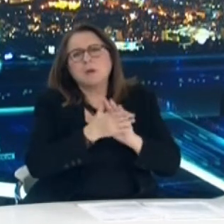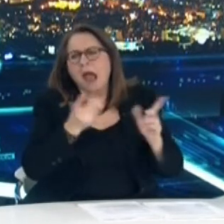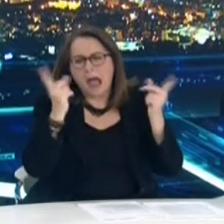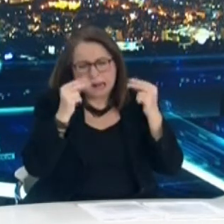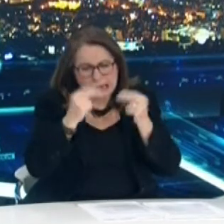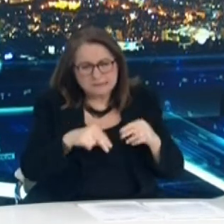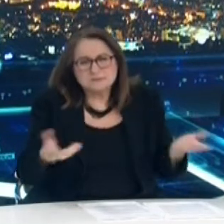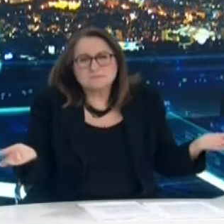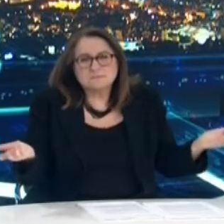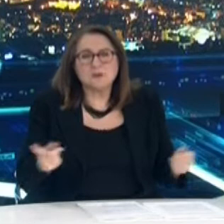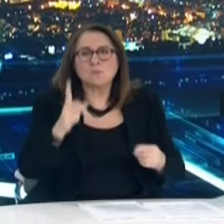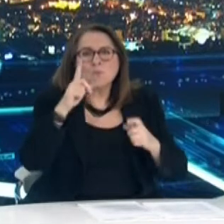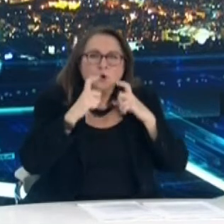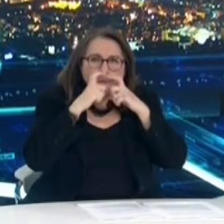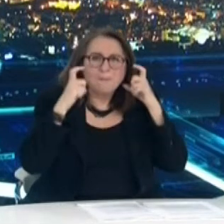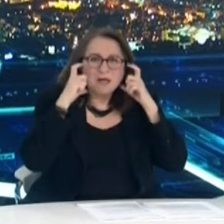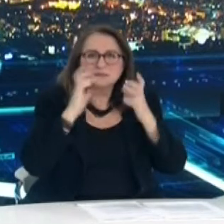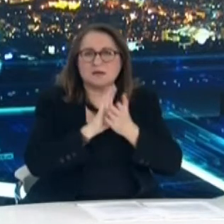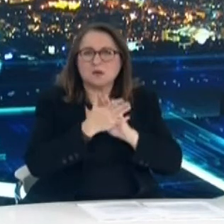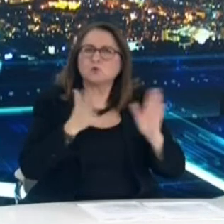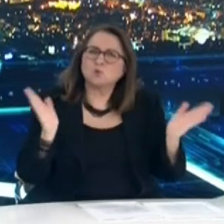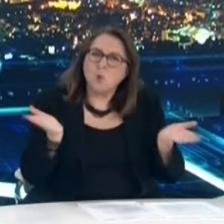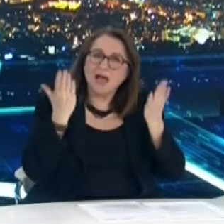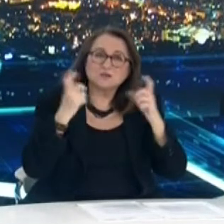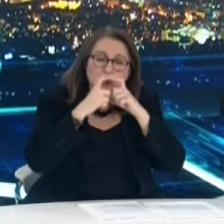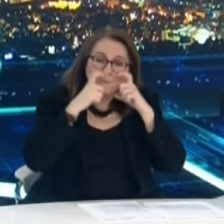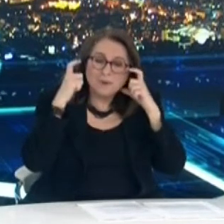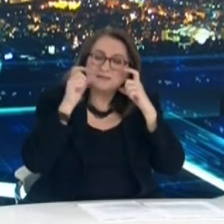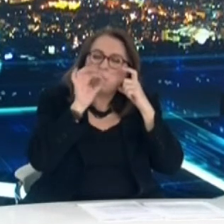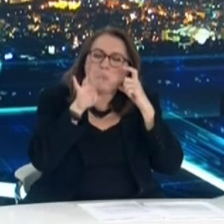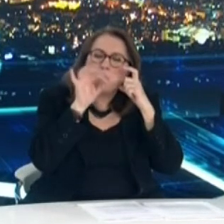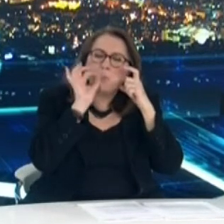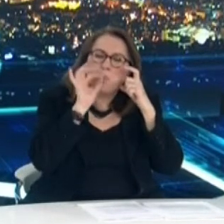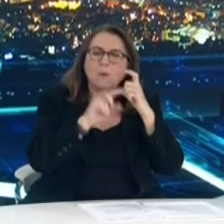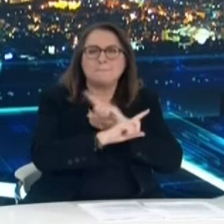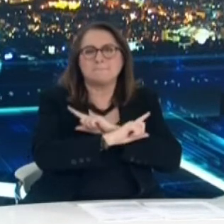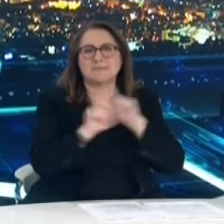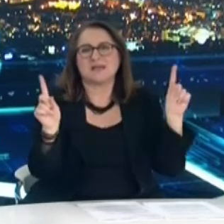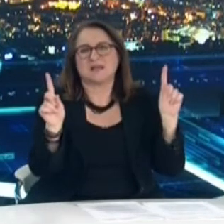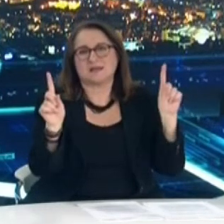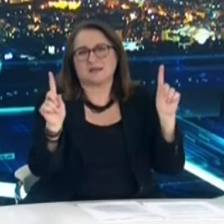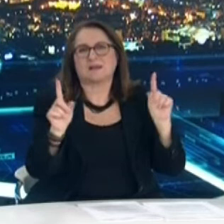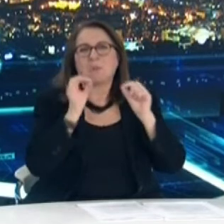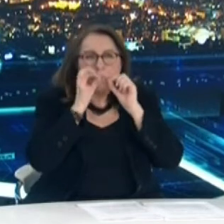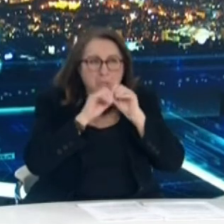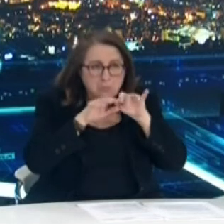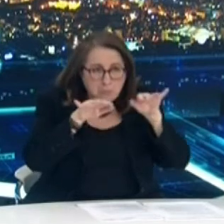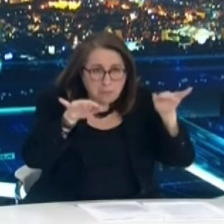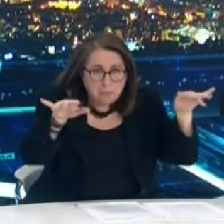εξάπλωσης της λίμωξης. Οι μάσκες εμποδίζουν τα μολυσμένα άτομα να εκθέσουν άλλα άτομα στον ιό. Ας μην ξεχνάμε